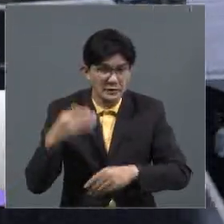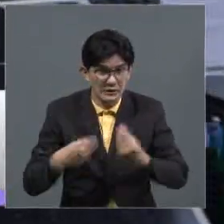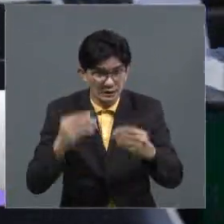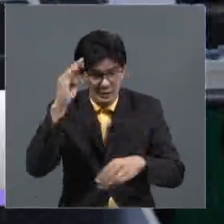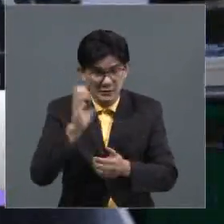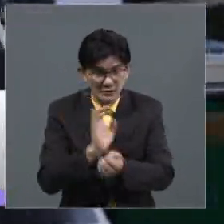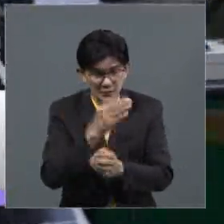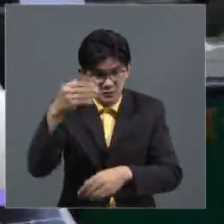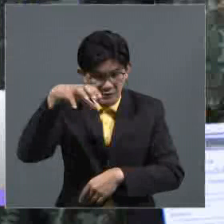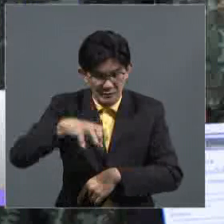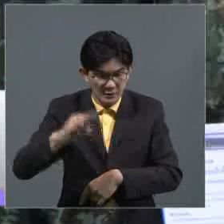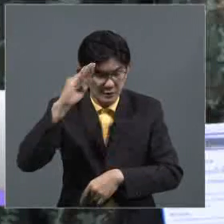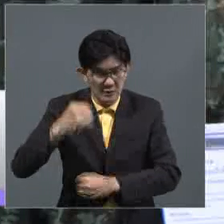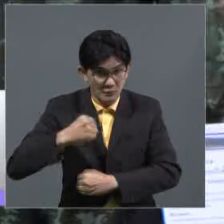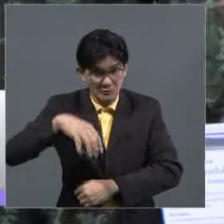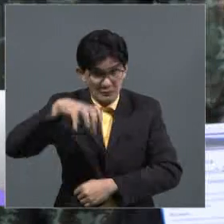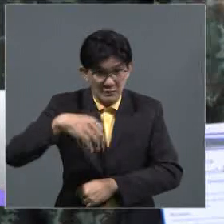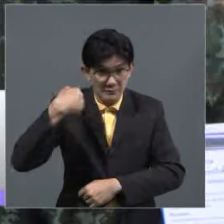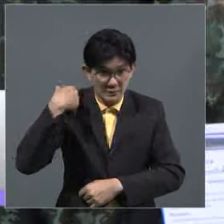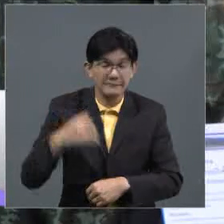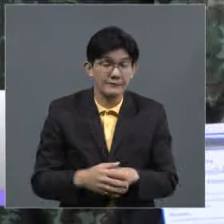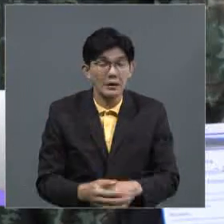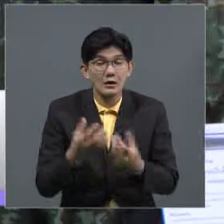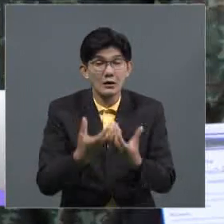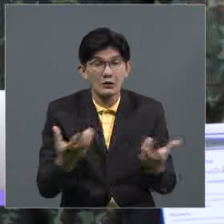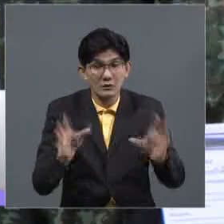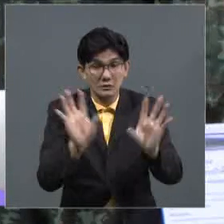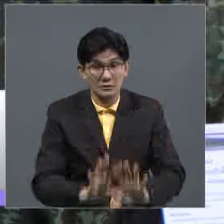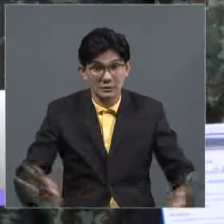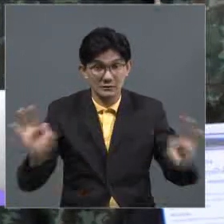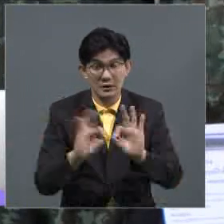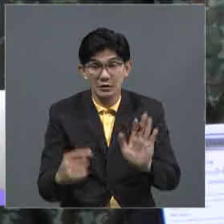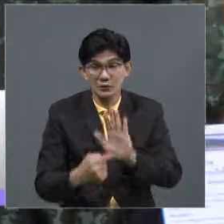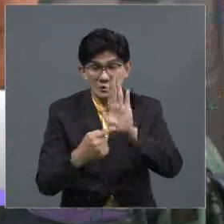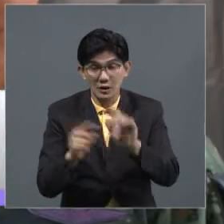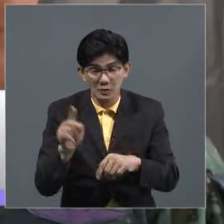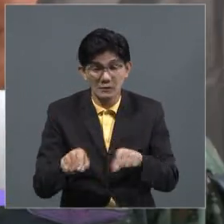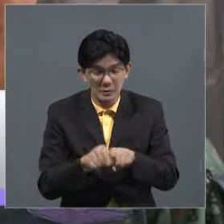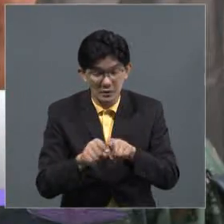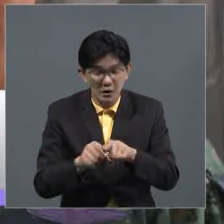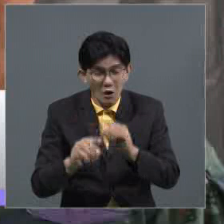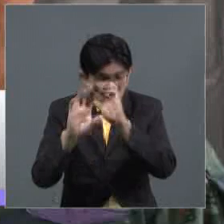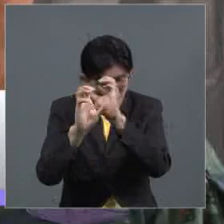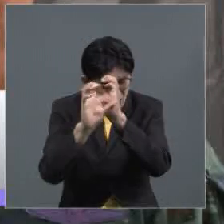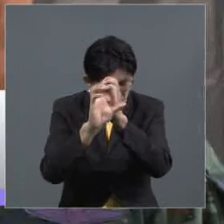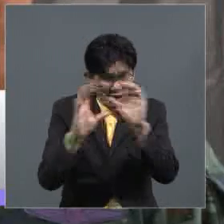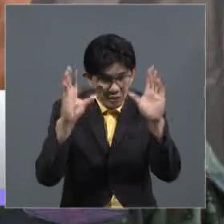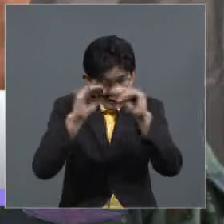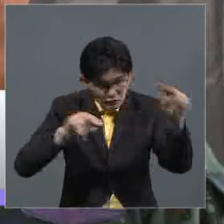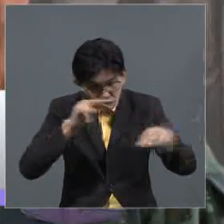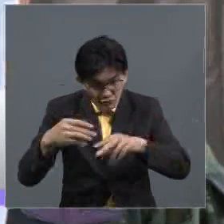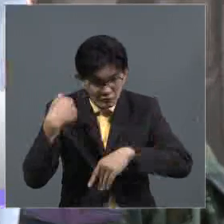องบัญชาการกองทัพบกที่ทำเนียบรัฐบาลโดยมีอุปกรณ์ที่สำคัญค่ะเช่นกล้องตรวจการเวลากลางคืน